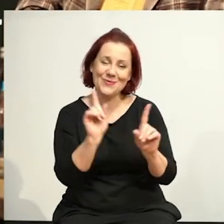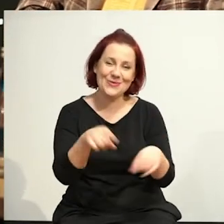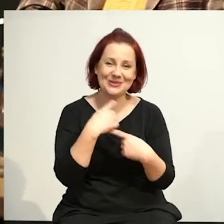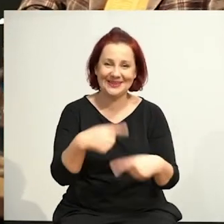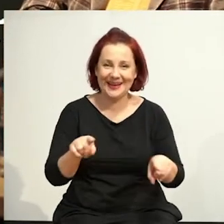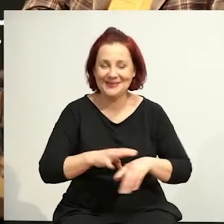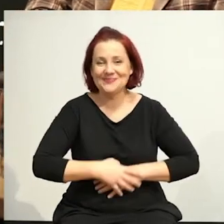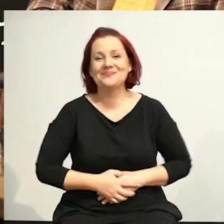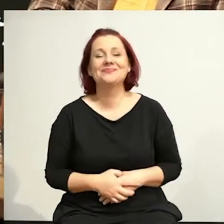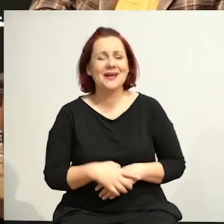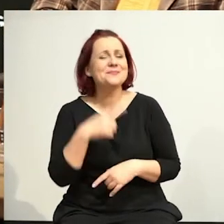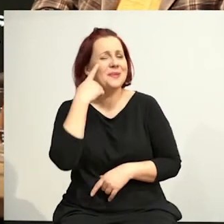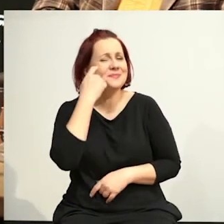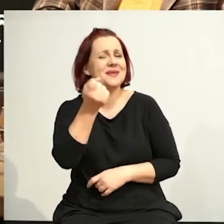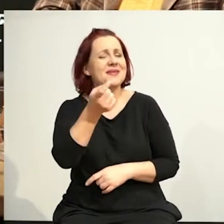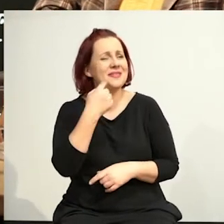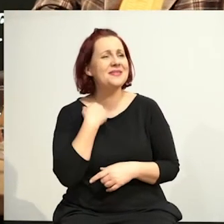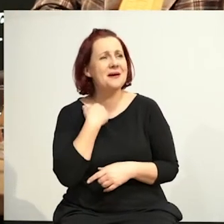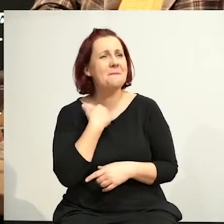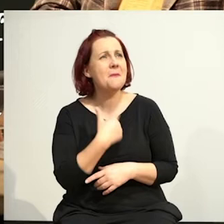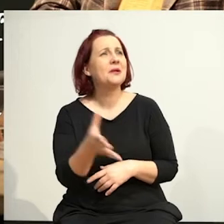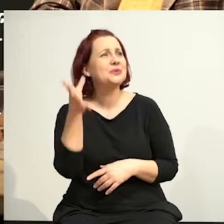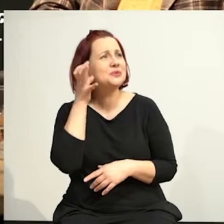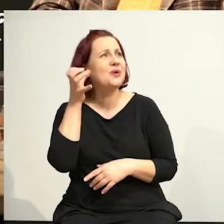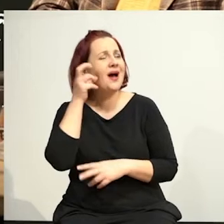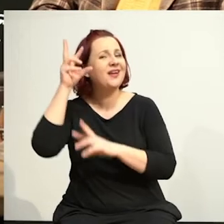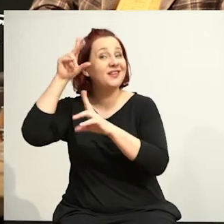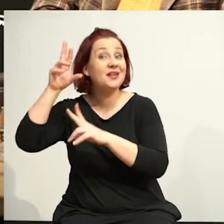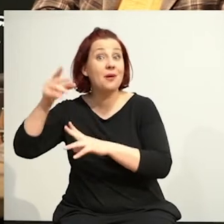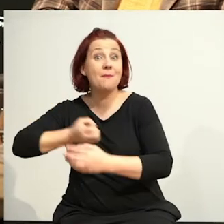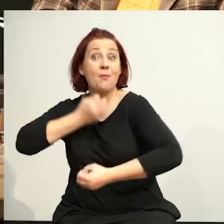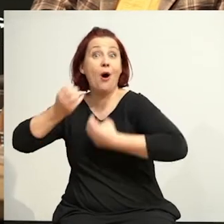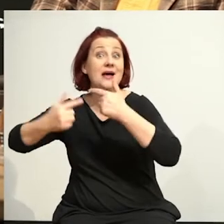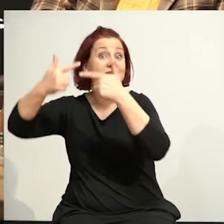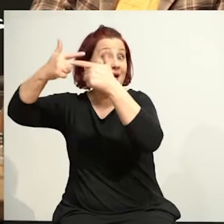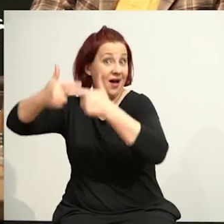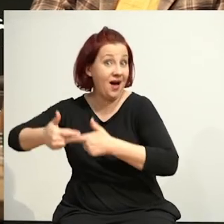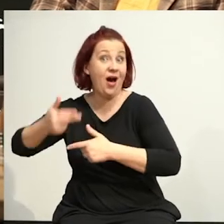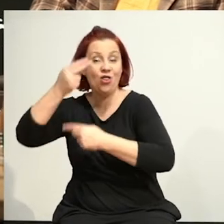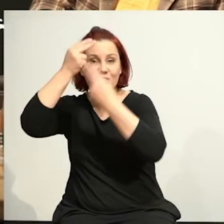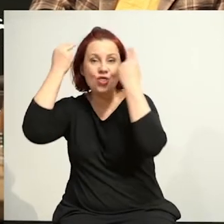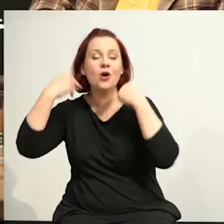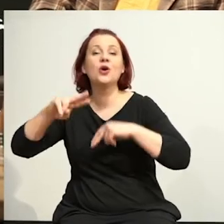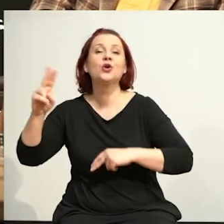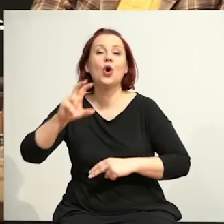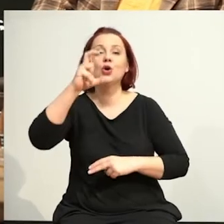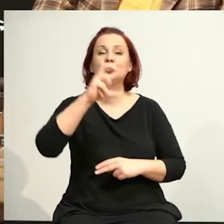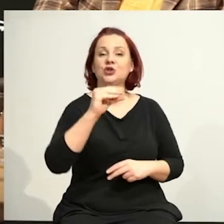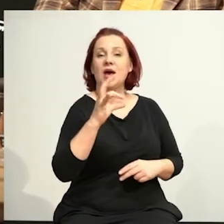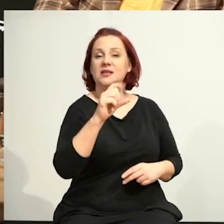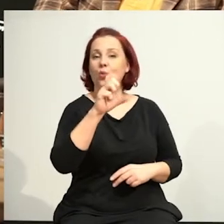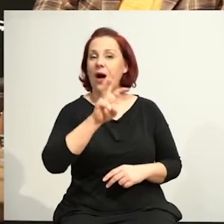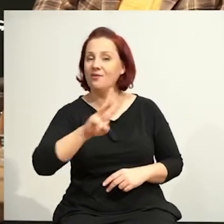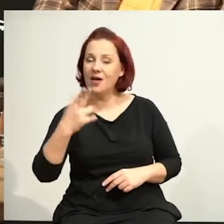jak słuchałem interpretacji poezji Norwida przez Czesława Niemena i